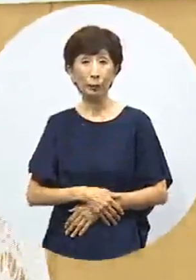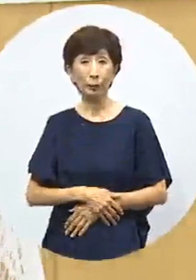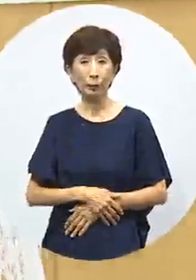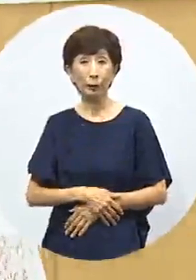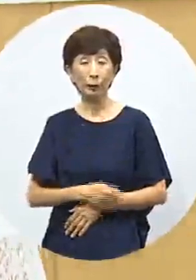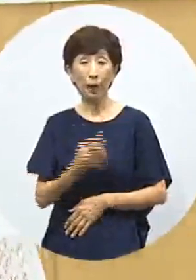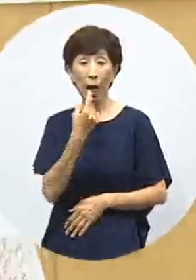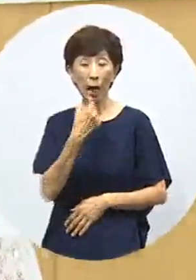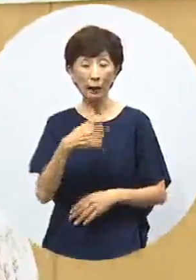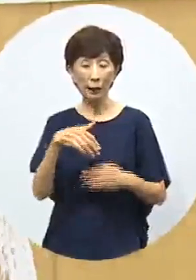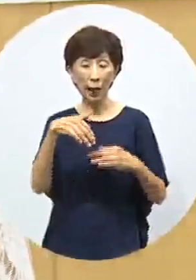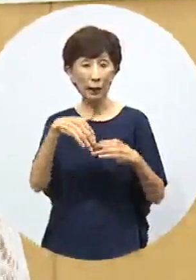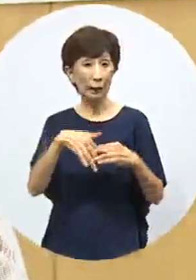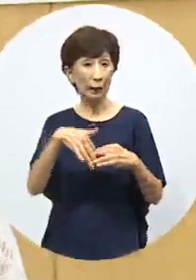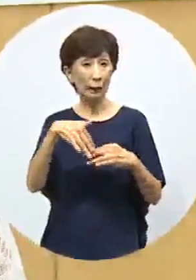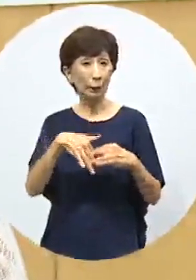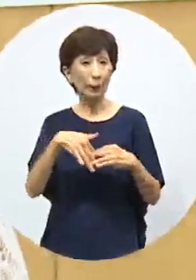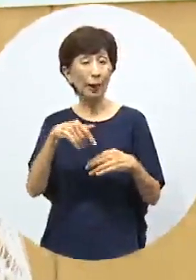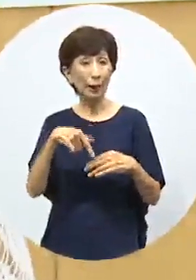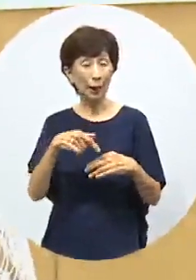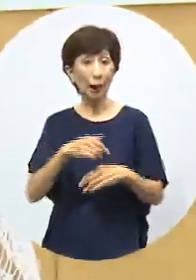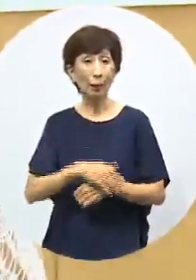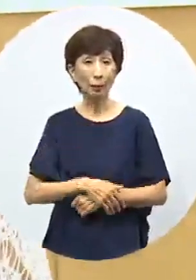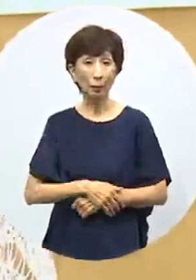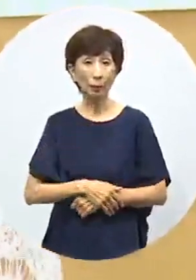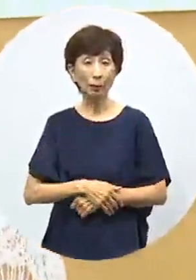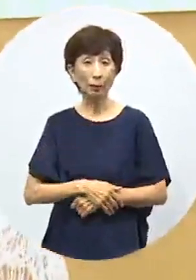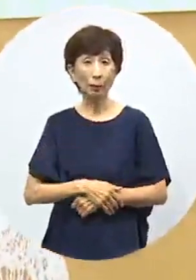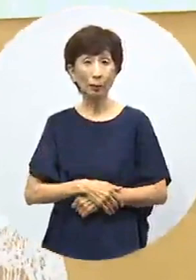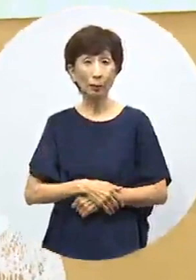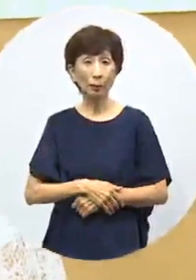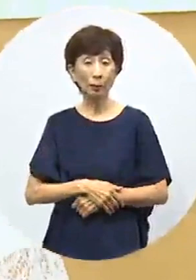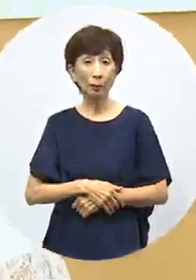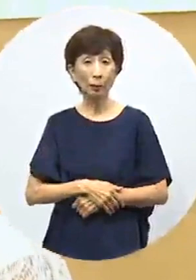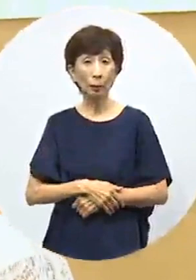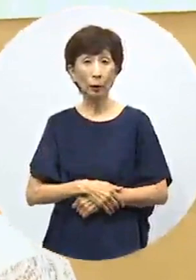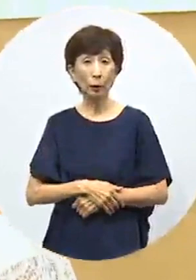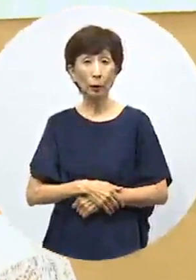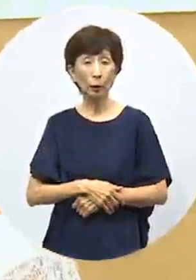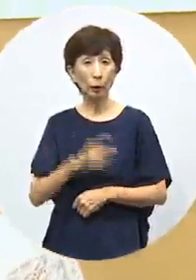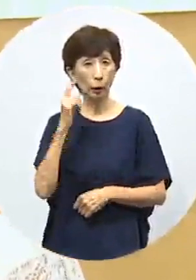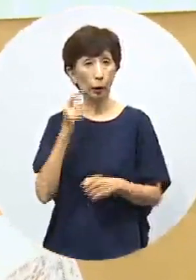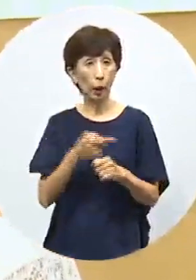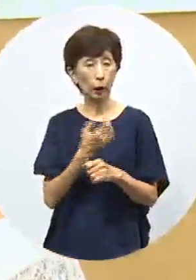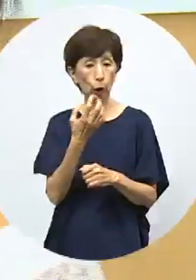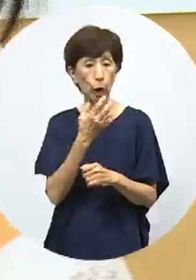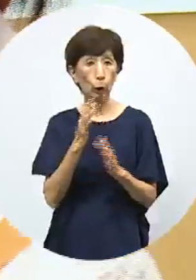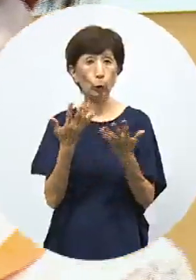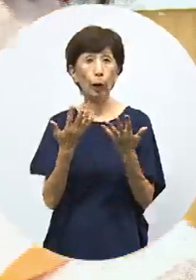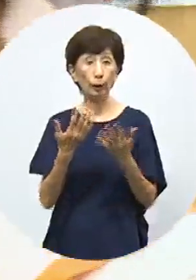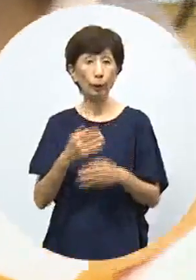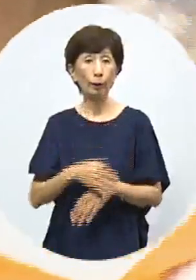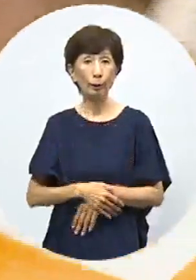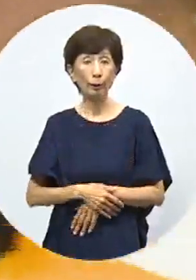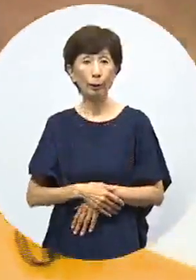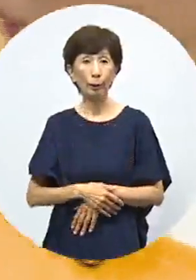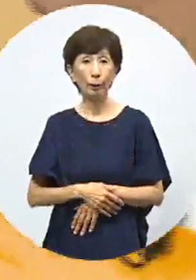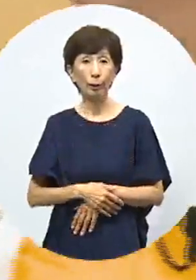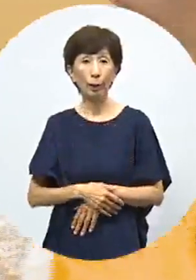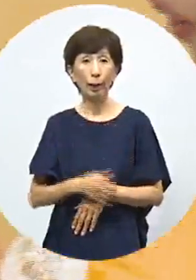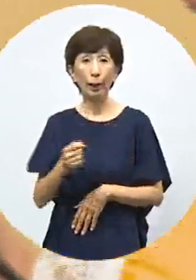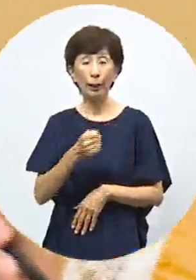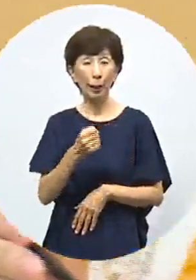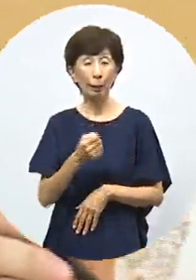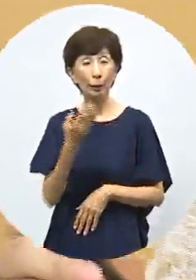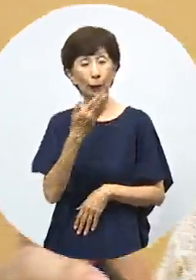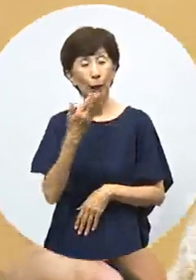中までしっかりソースが染み込んでいて、意外にこう辛くないですね。 はい、ケチャップ